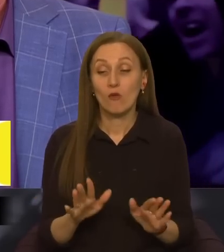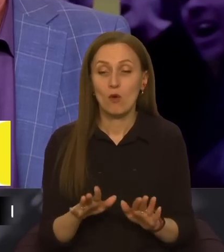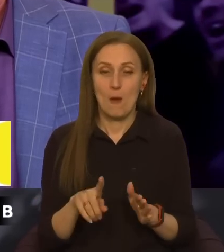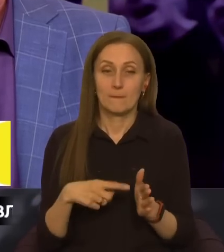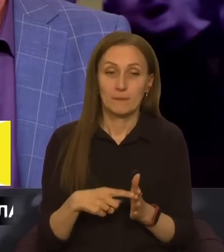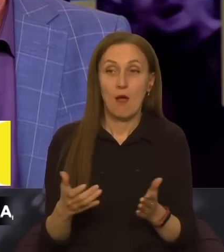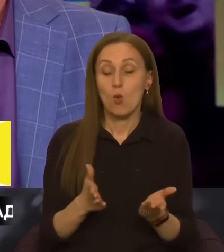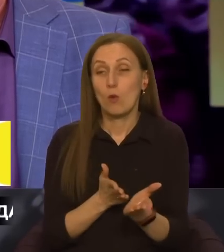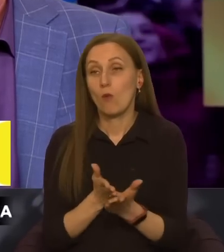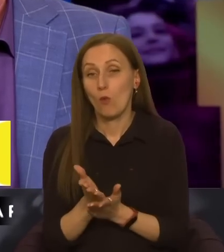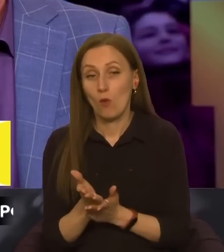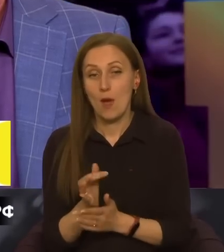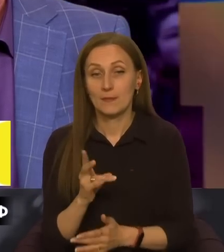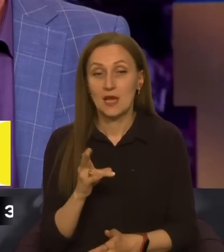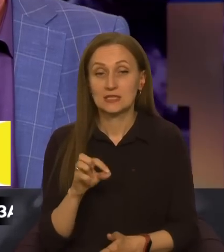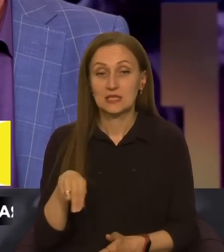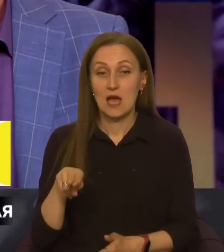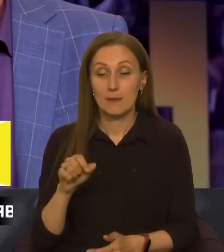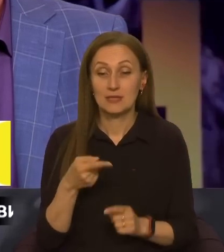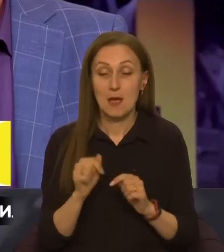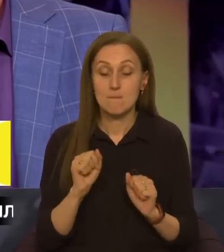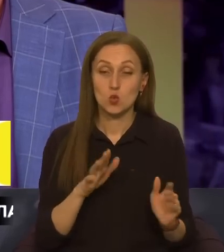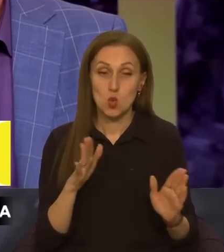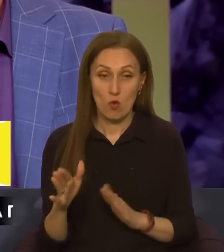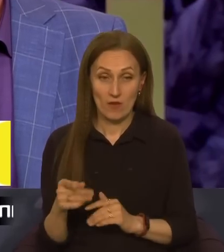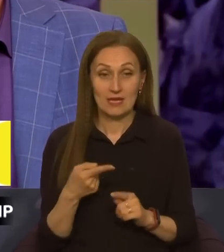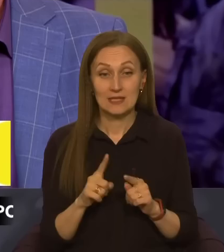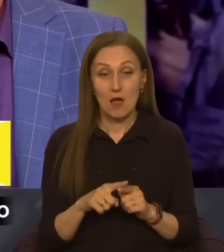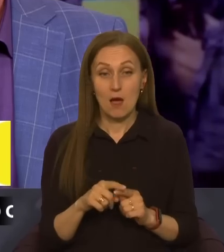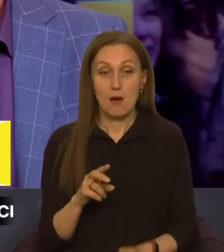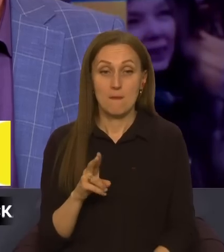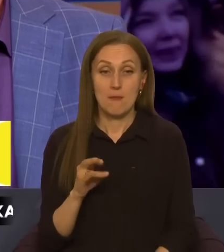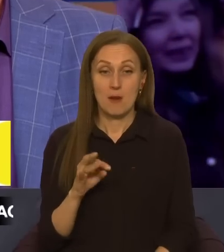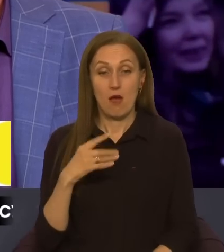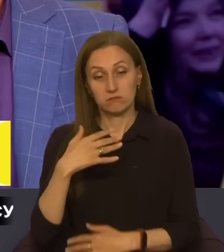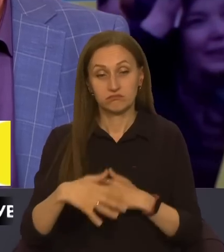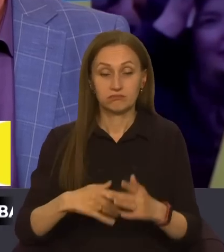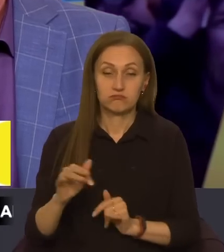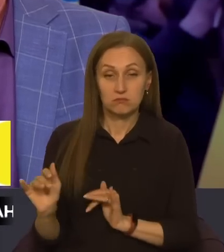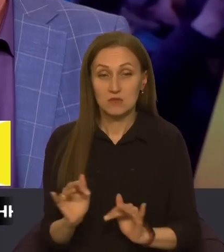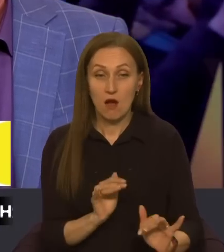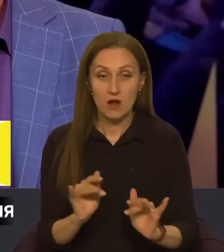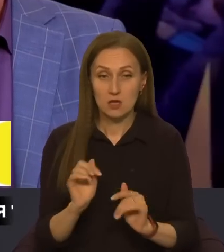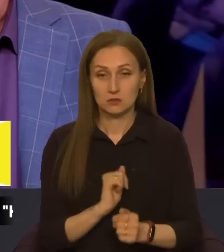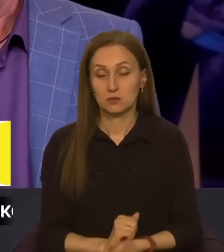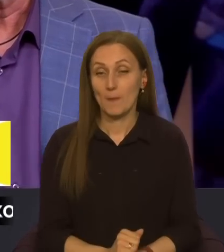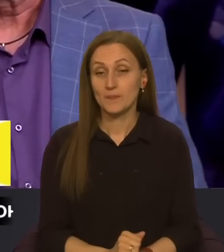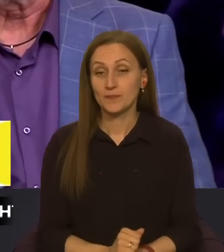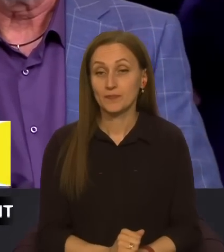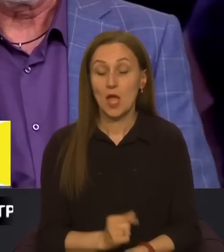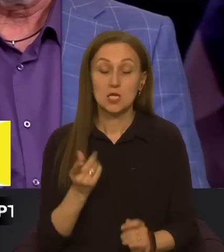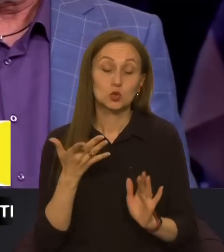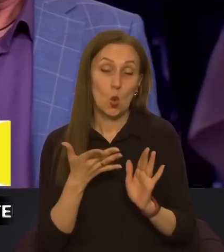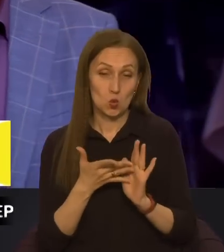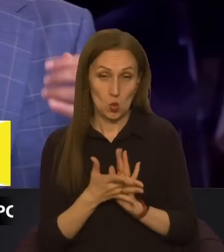в якому напрямку, на якому плацдармі це може відбуватися. Тобто в них така перманентна хаотична діяльність.